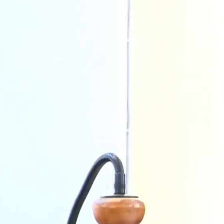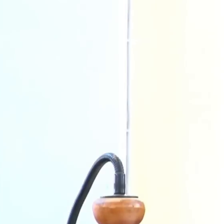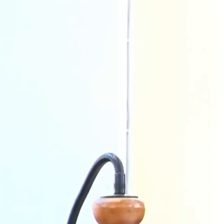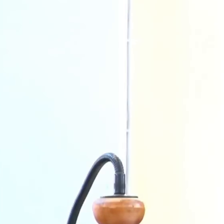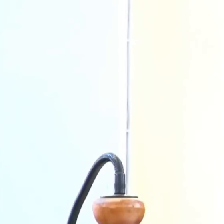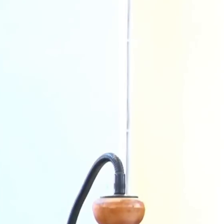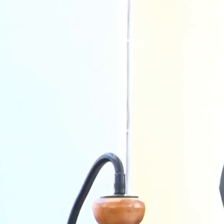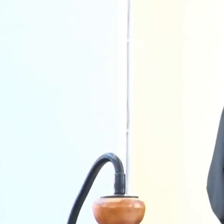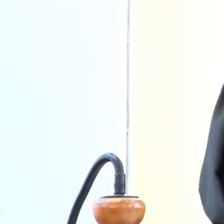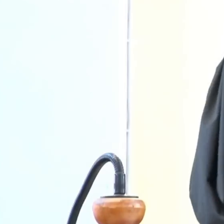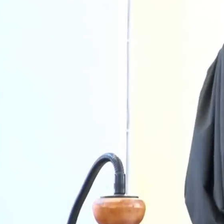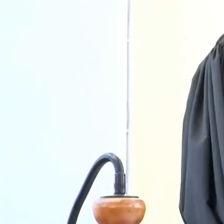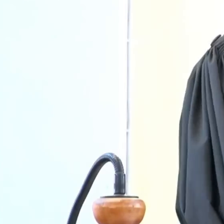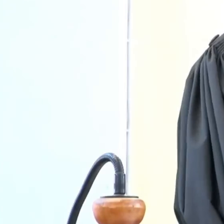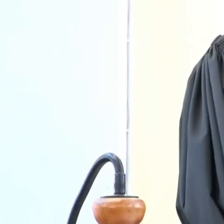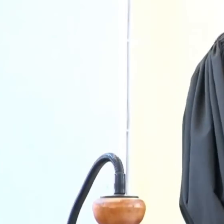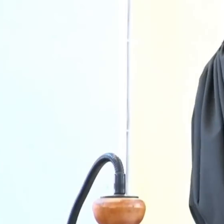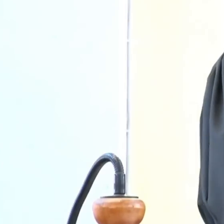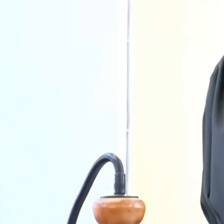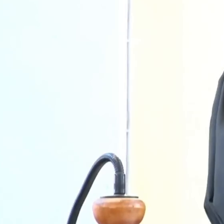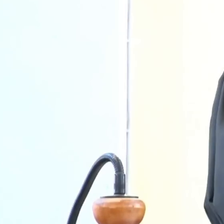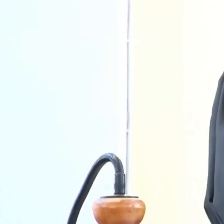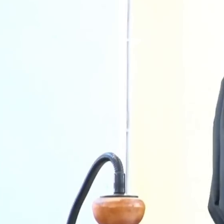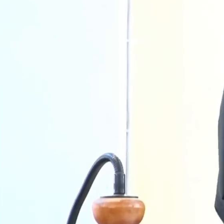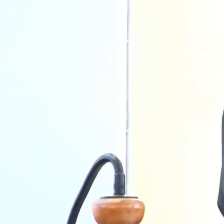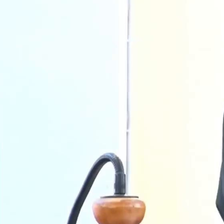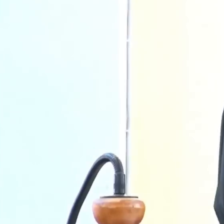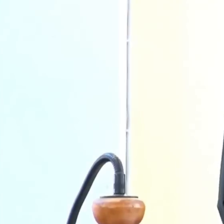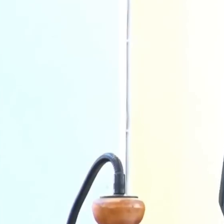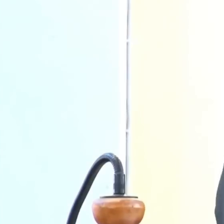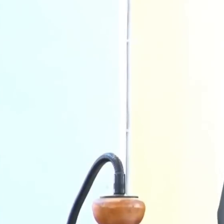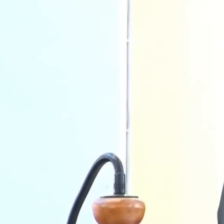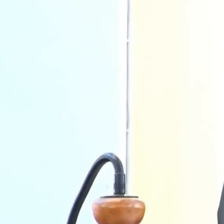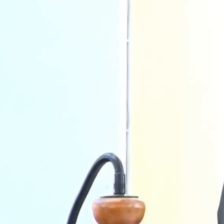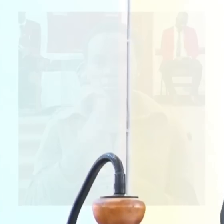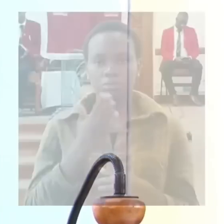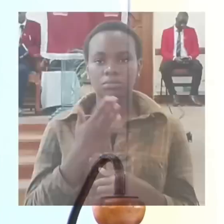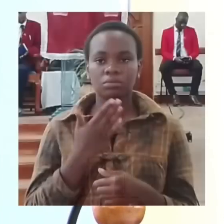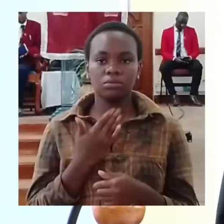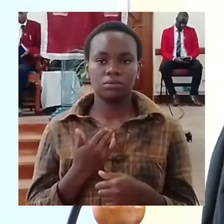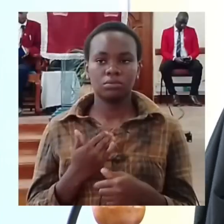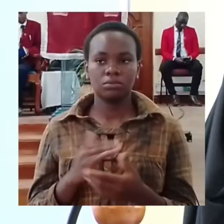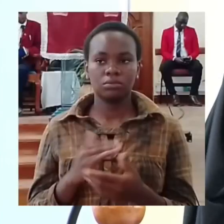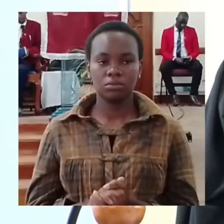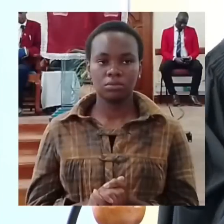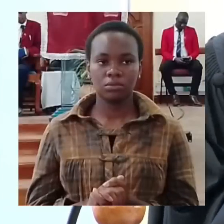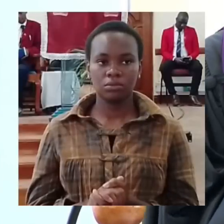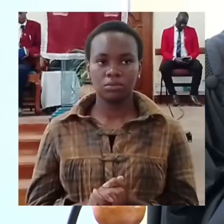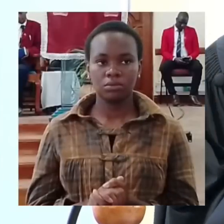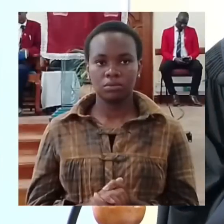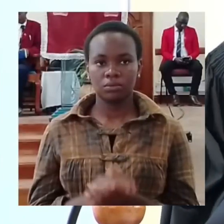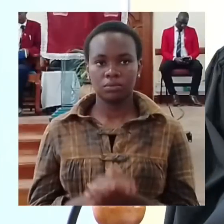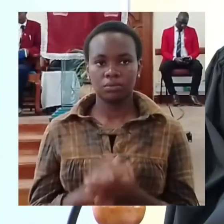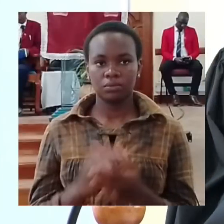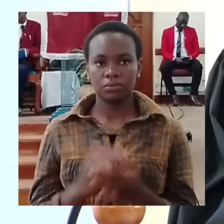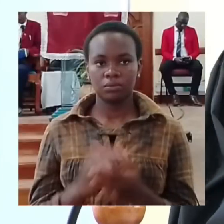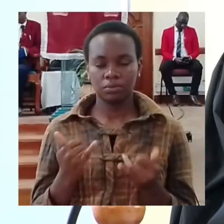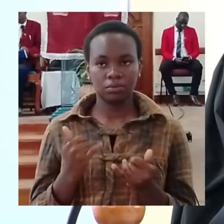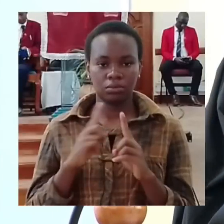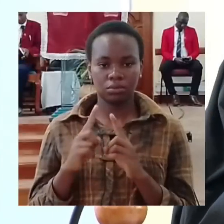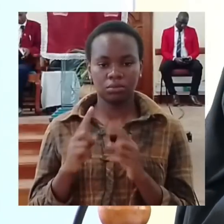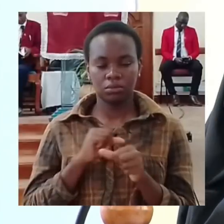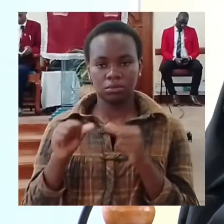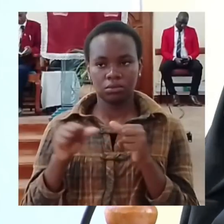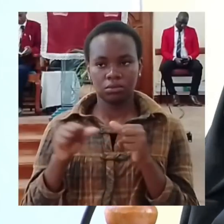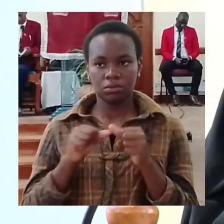ngoro ĩrĩa ngoro ya Ngai yendaga. Na ngĩenda kwaria ũhoro wa